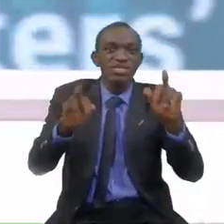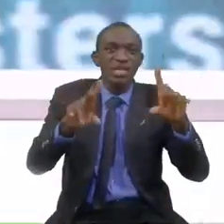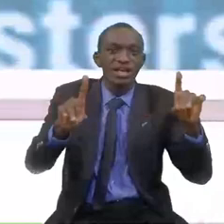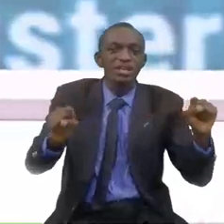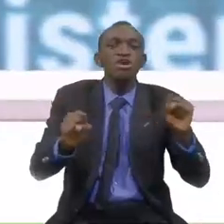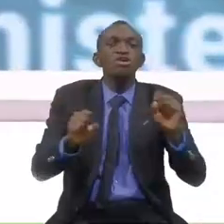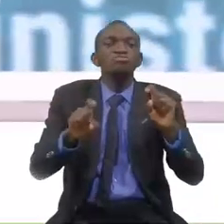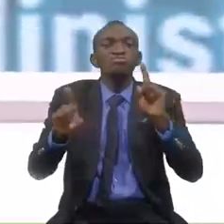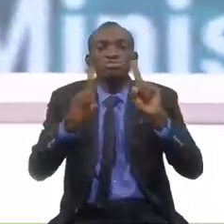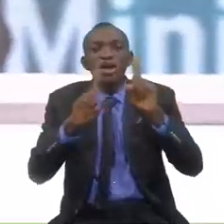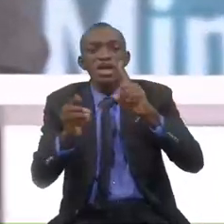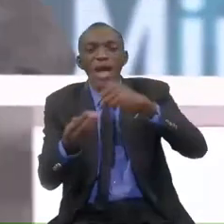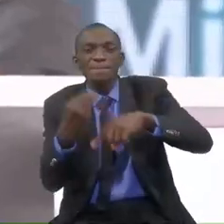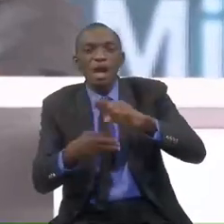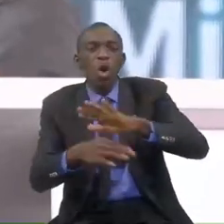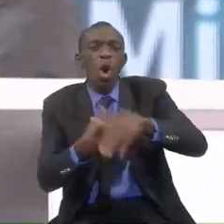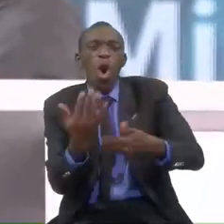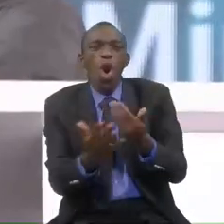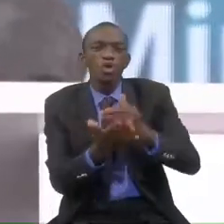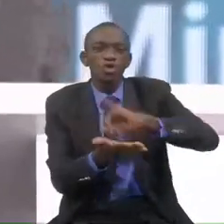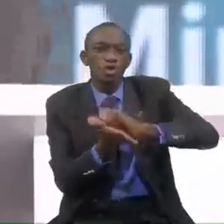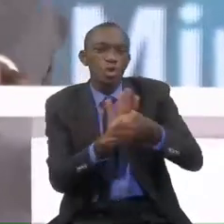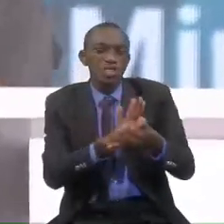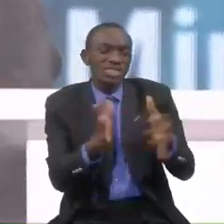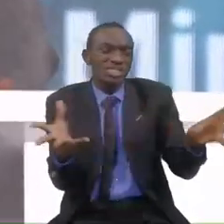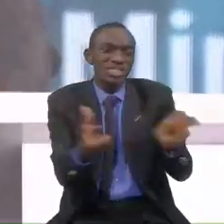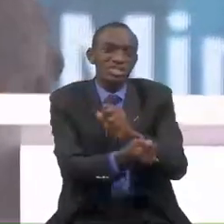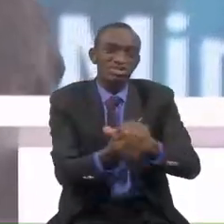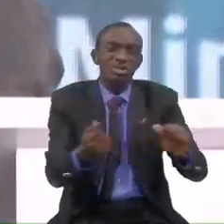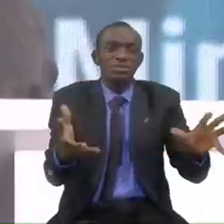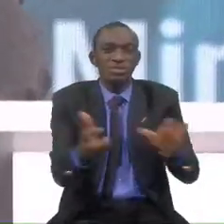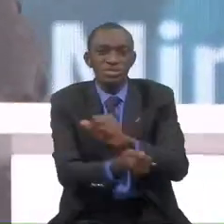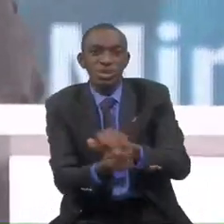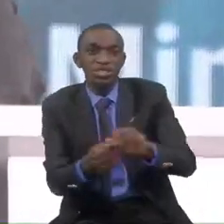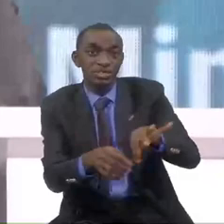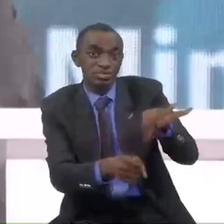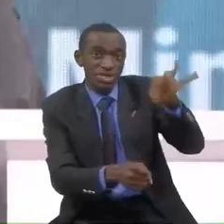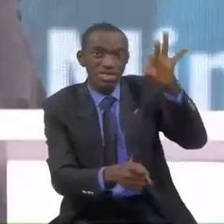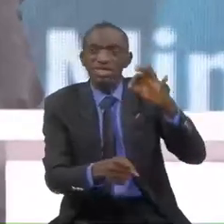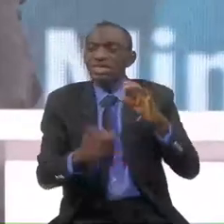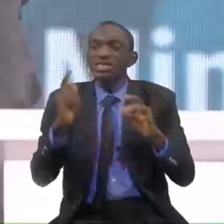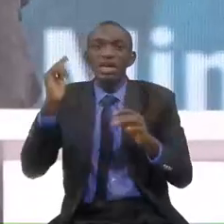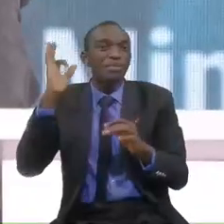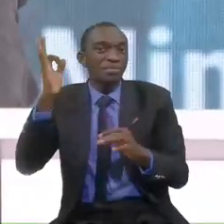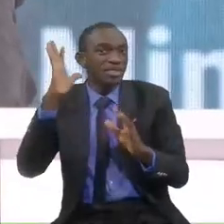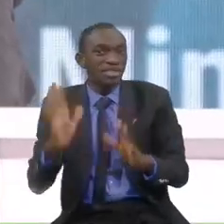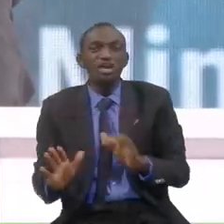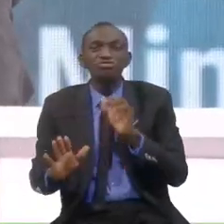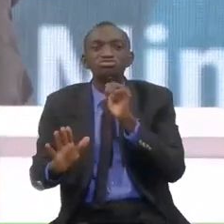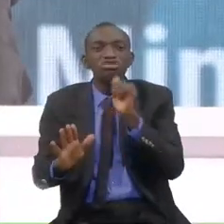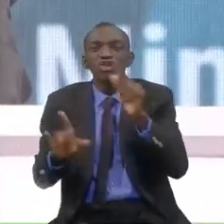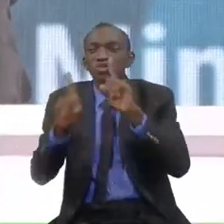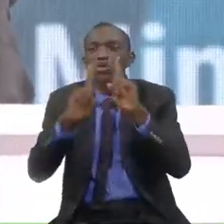beaucoup de ces esprits destructeurs. Et il ne parle pas beaucoup